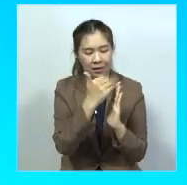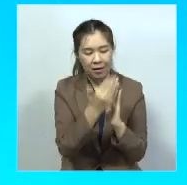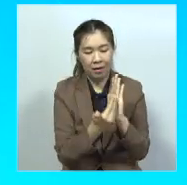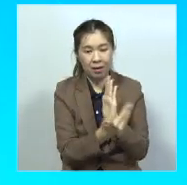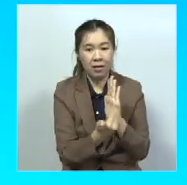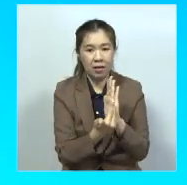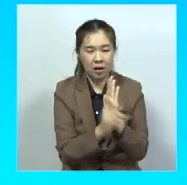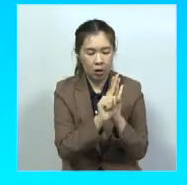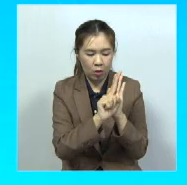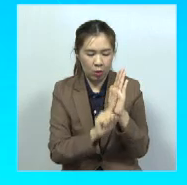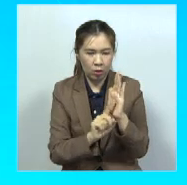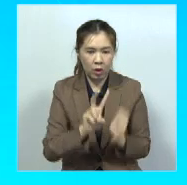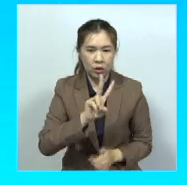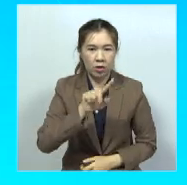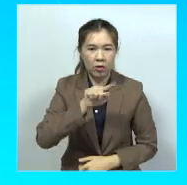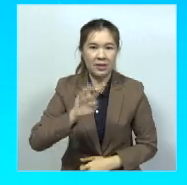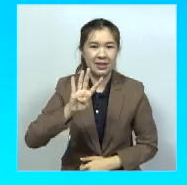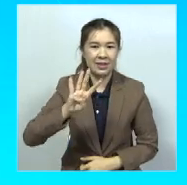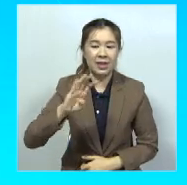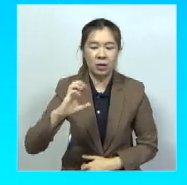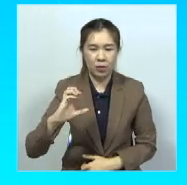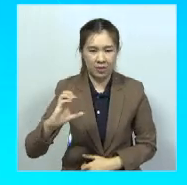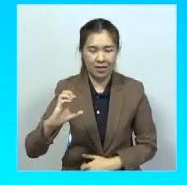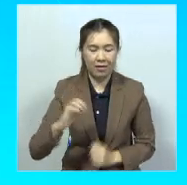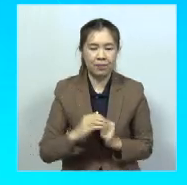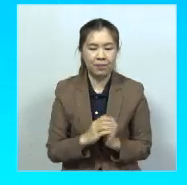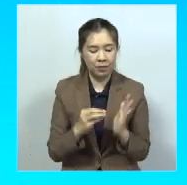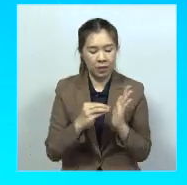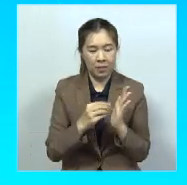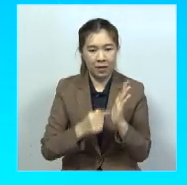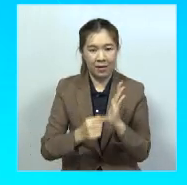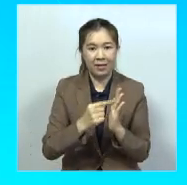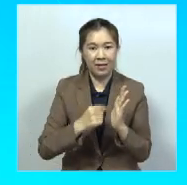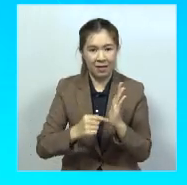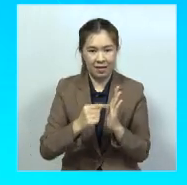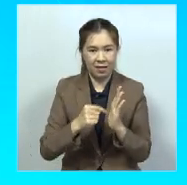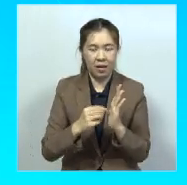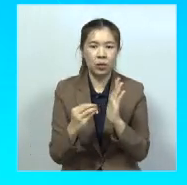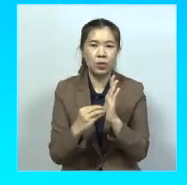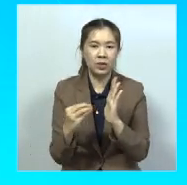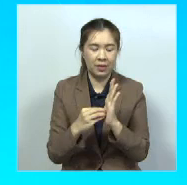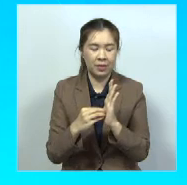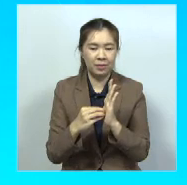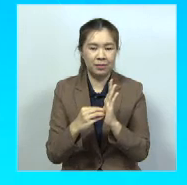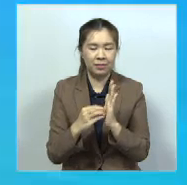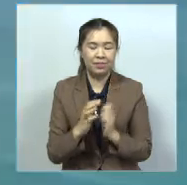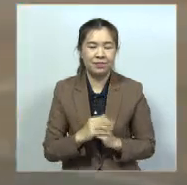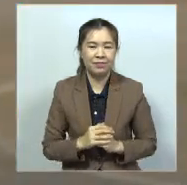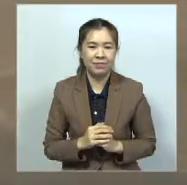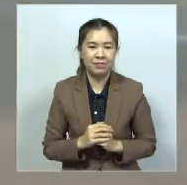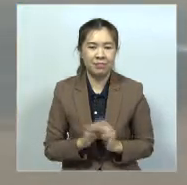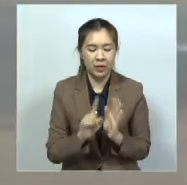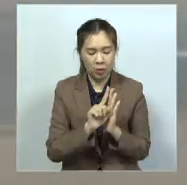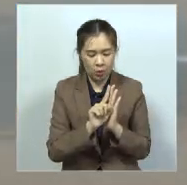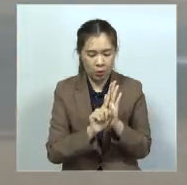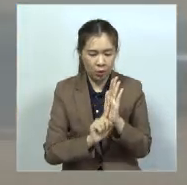ออุณหภูมิจะลดลง 2-4 องศาเซลเซียสส่วนภาคกลางภาคตะวันออกรวมถึงที่กรุงเทพมหานครและปริมณฑล